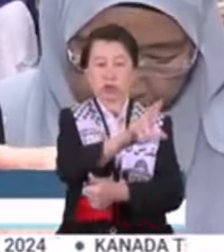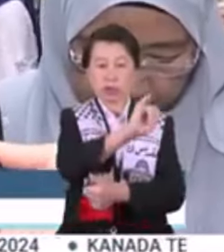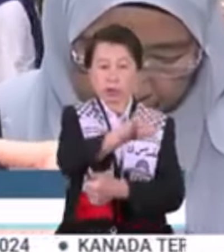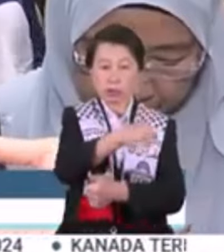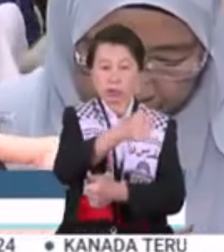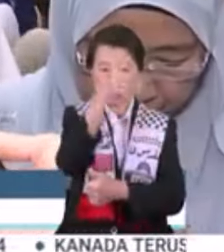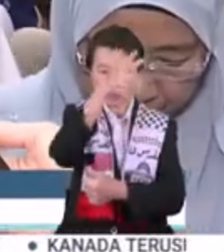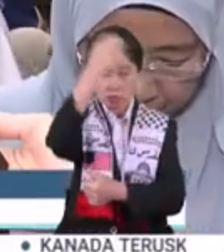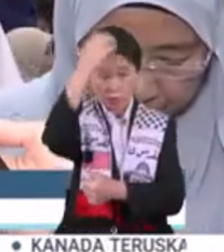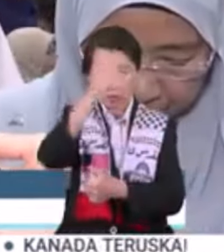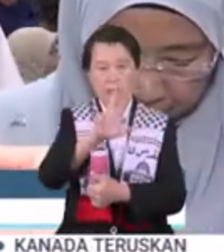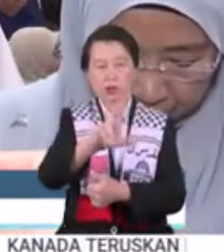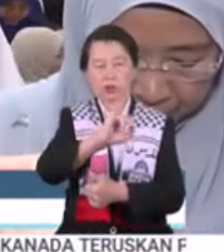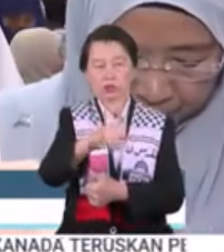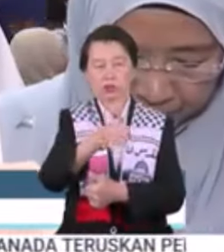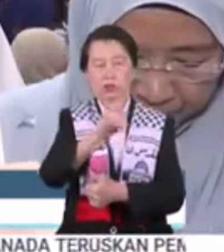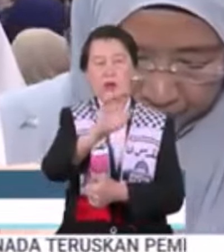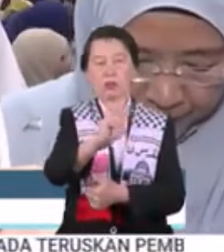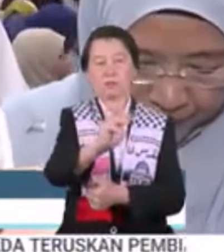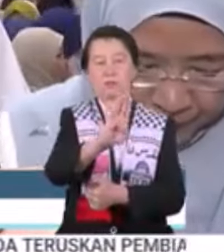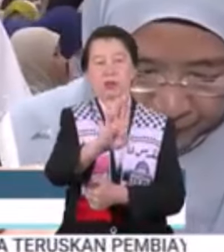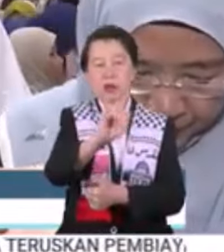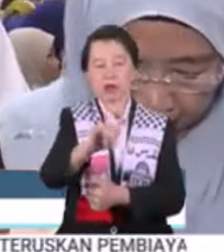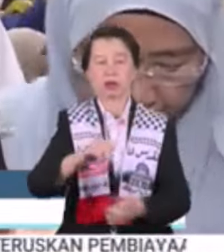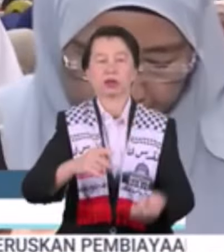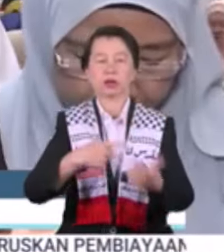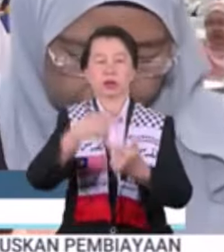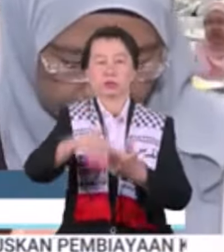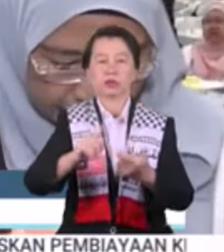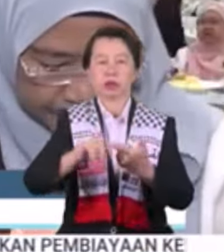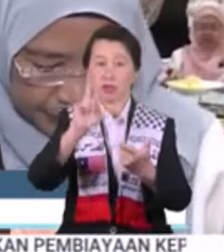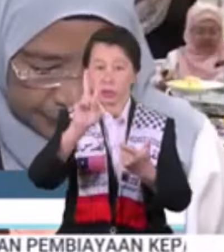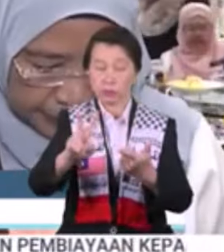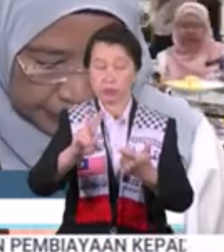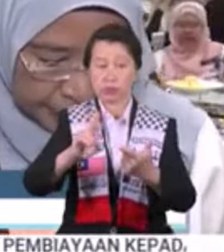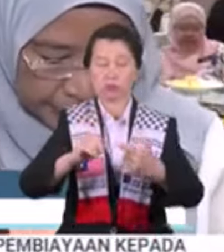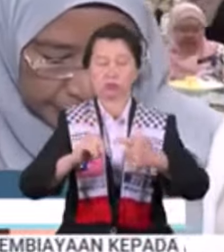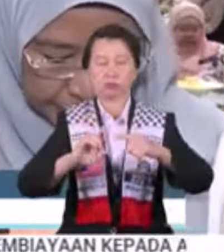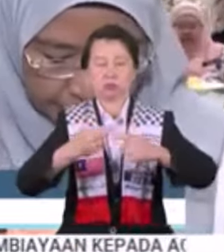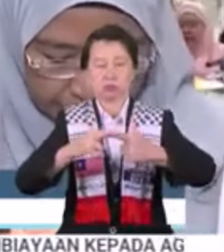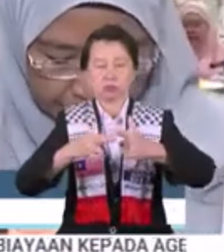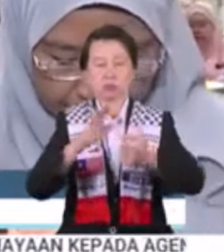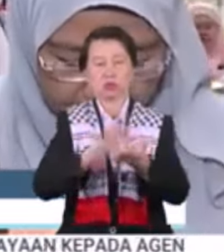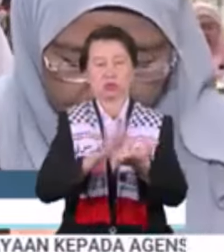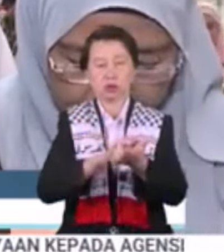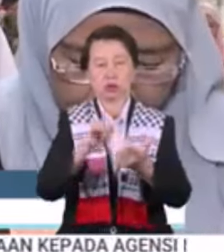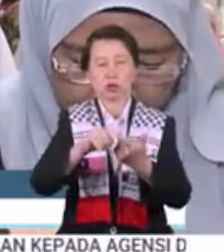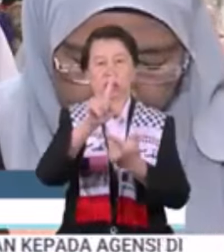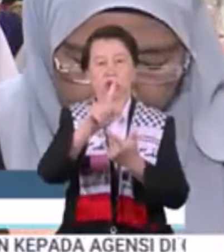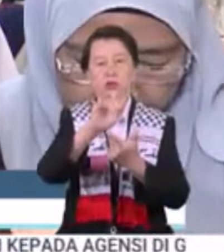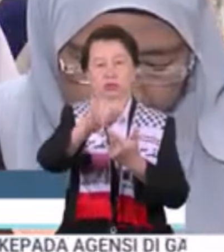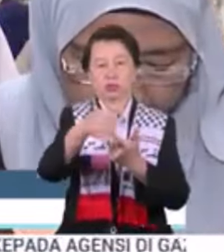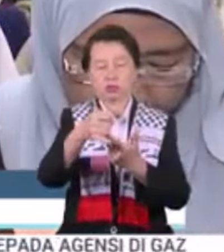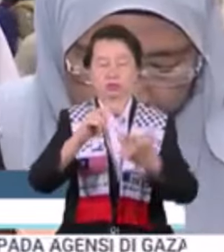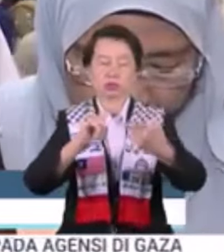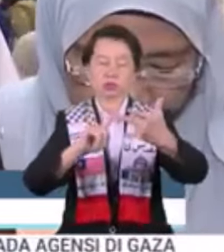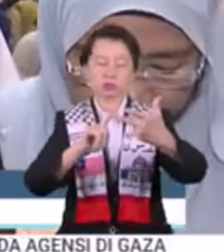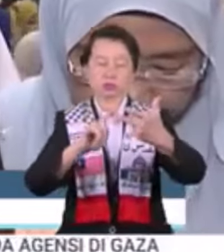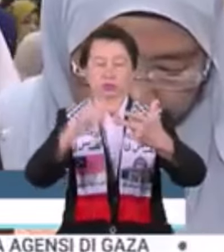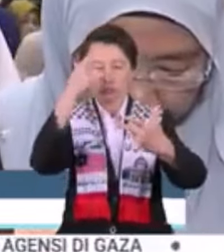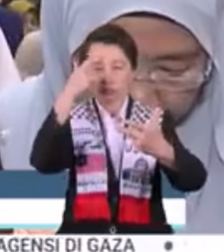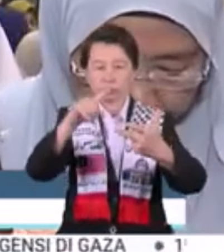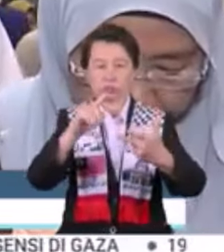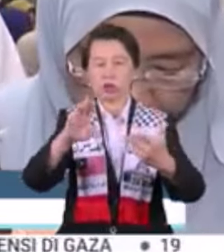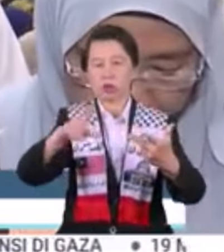daripada kerajaan negeri, 7 juta daripada MBI. Program kedua, pembaikan infrastruktur sekolah, kita sediakan 1 juta. Kemudian yang ketiga,